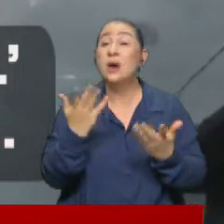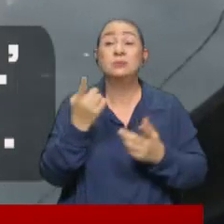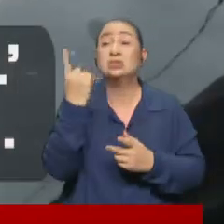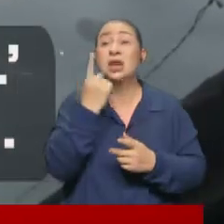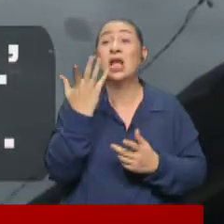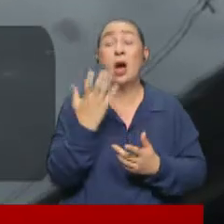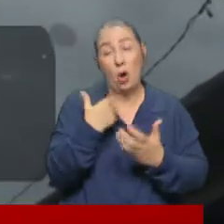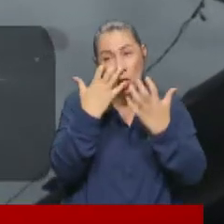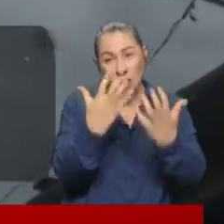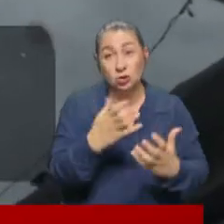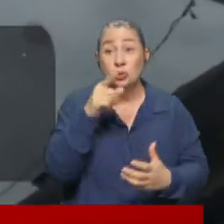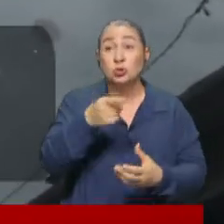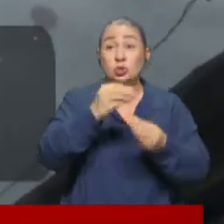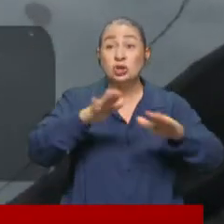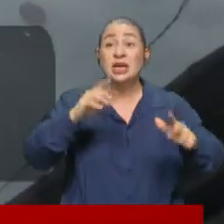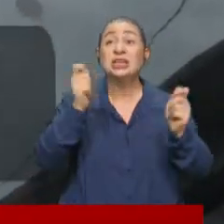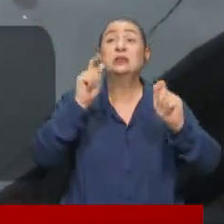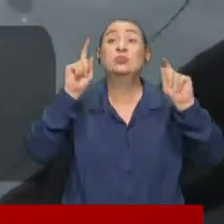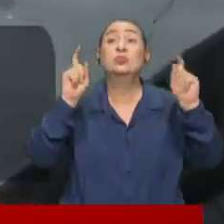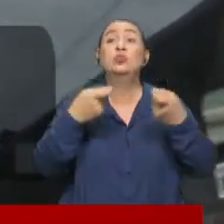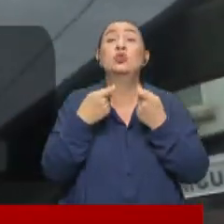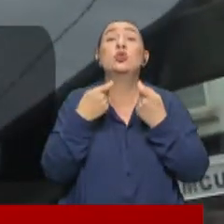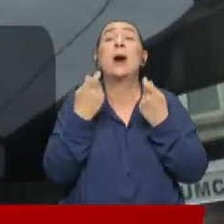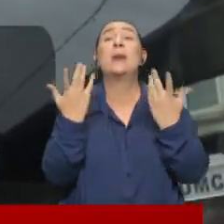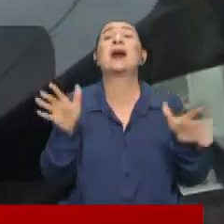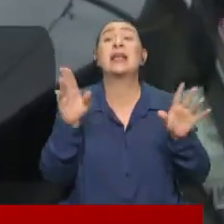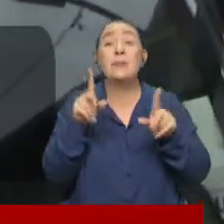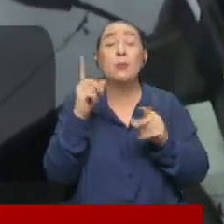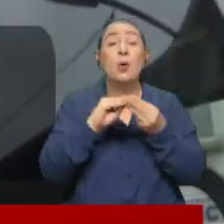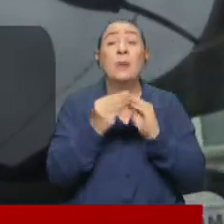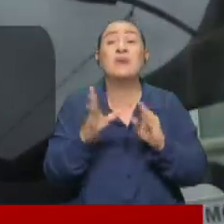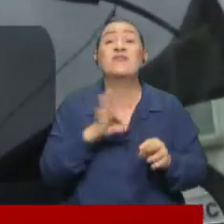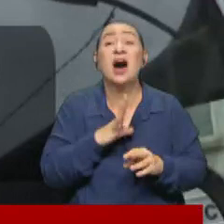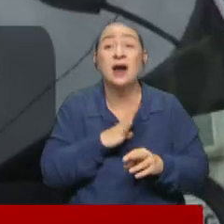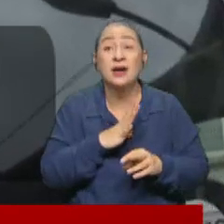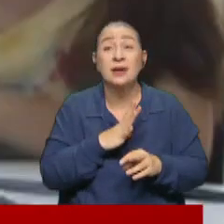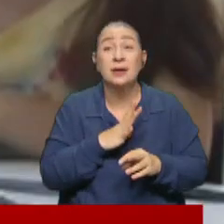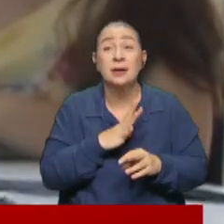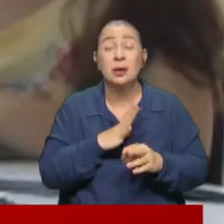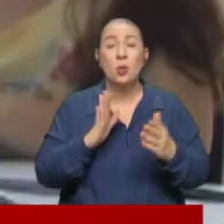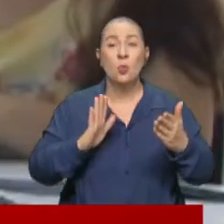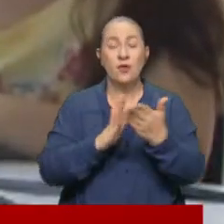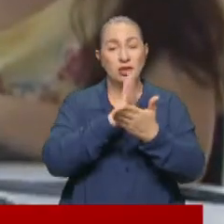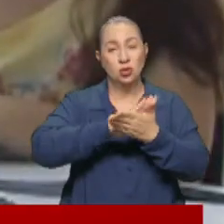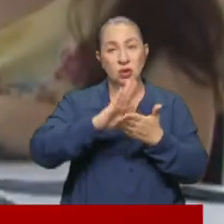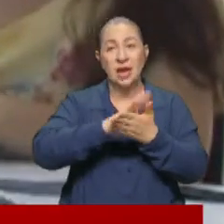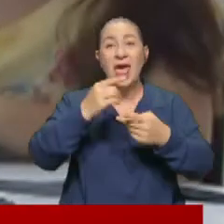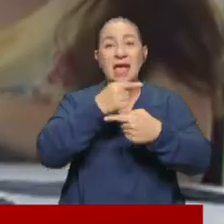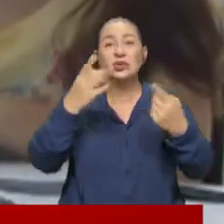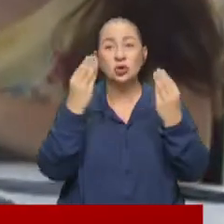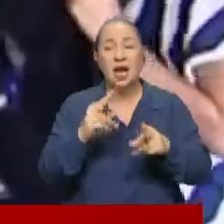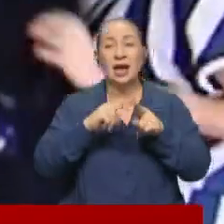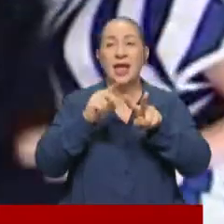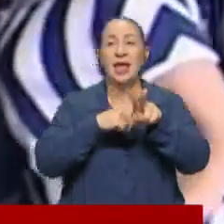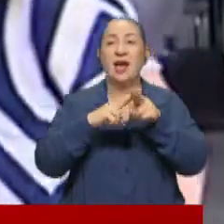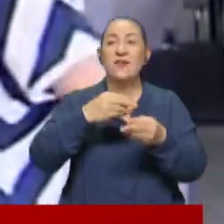şey daha öneriyoruz. Bu çocukların iş bulamama gibi bir problemleri var. Muhalefet düzenlemeyi eksik bulsa da